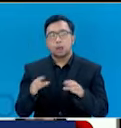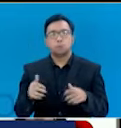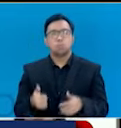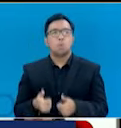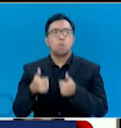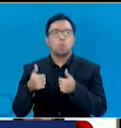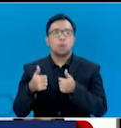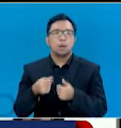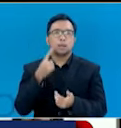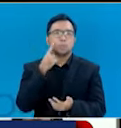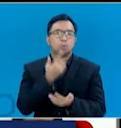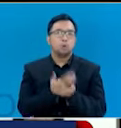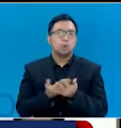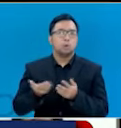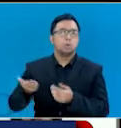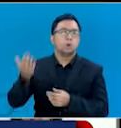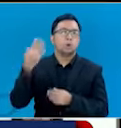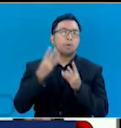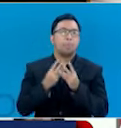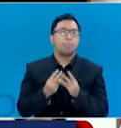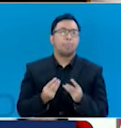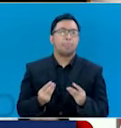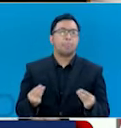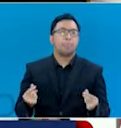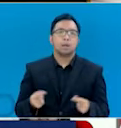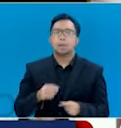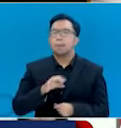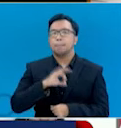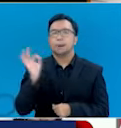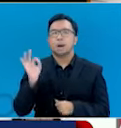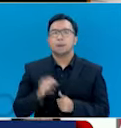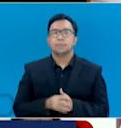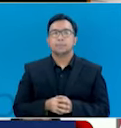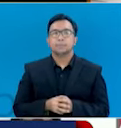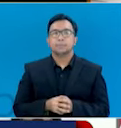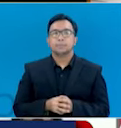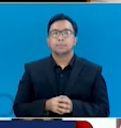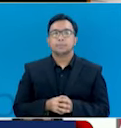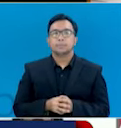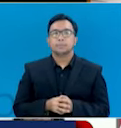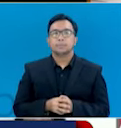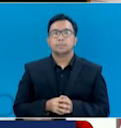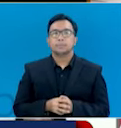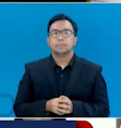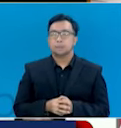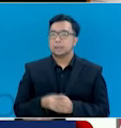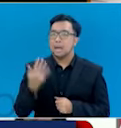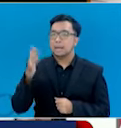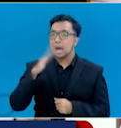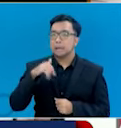digital tidak akan pernah hilang Pak Prabowo. Maka statement Bapak yang hari ini